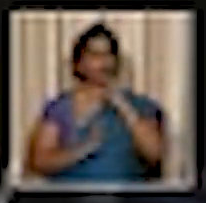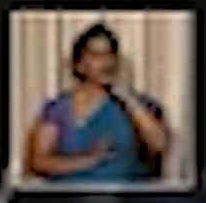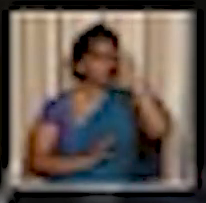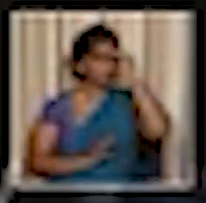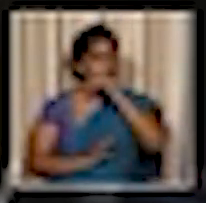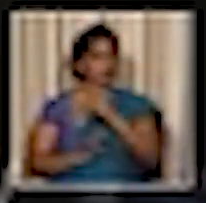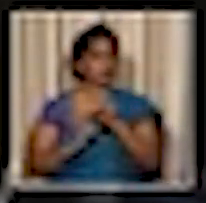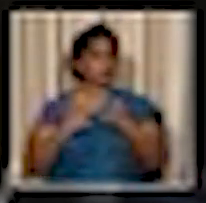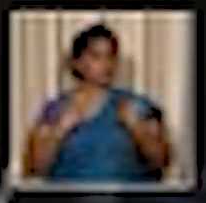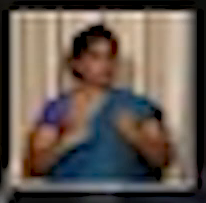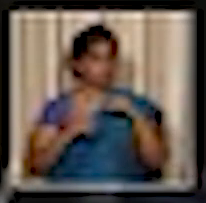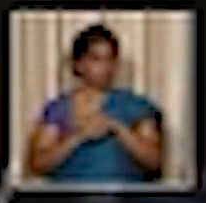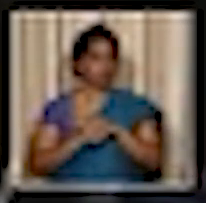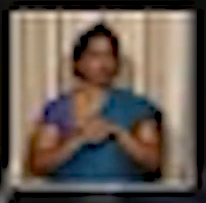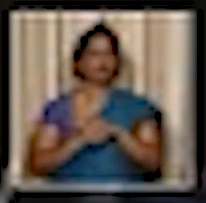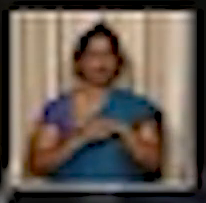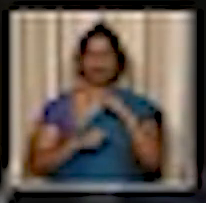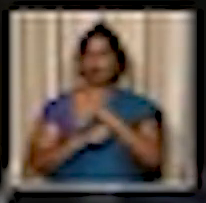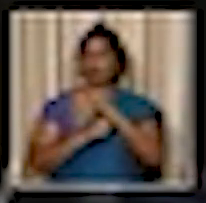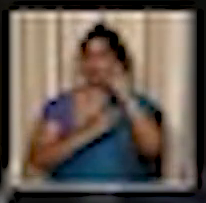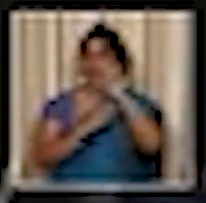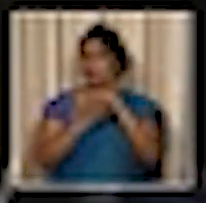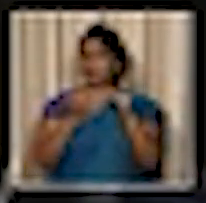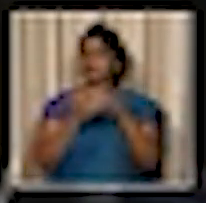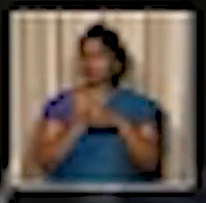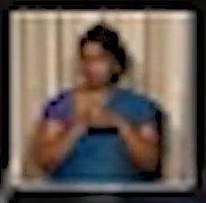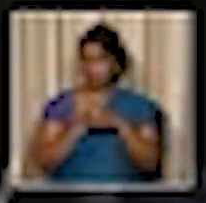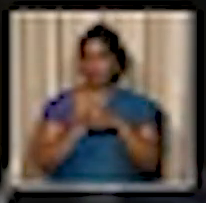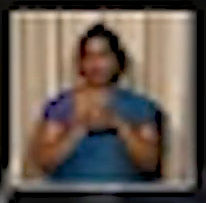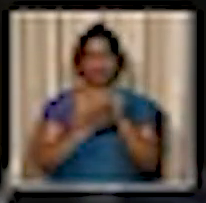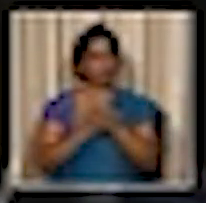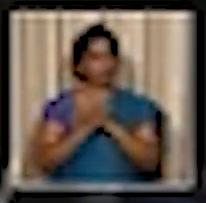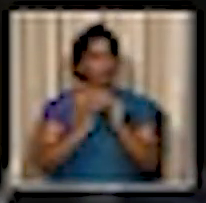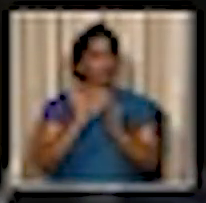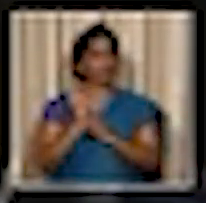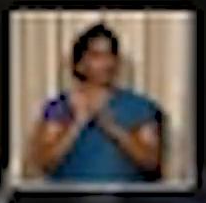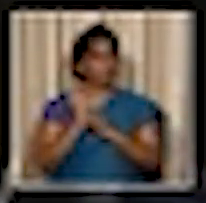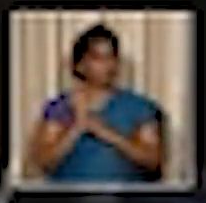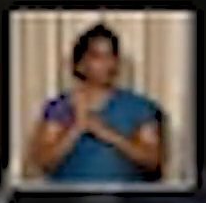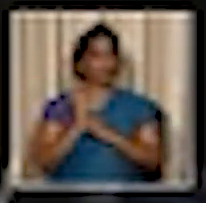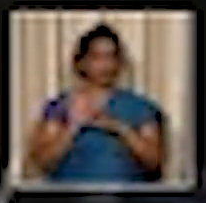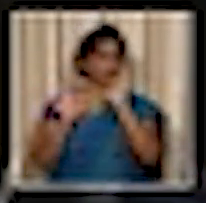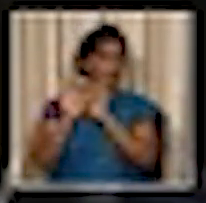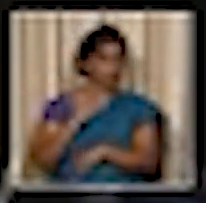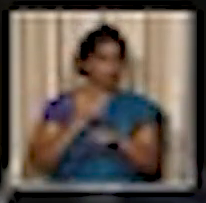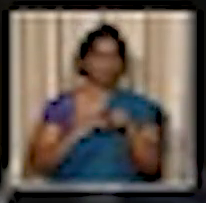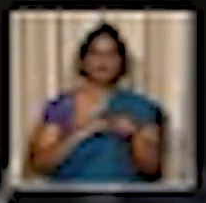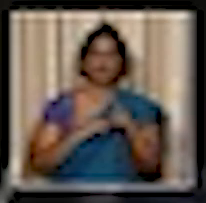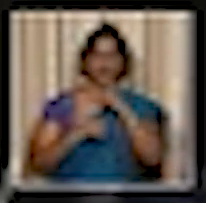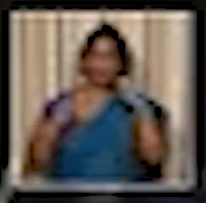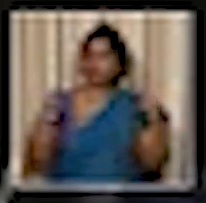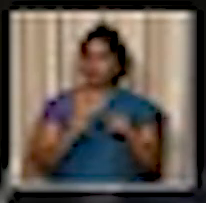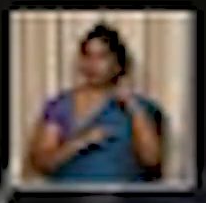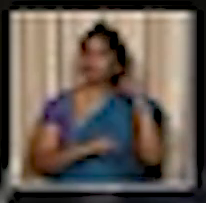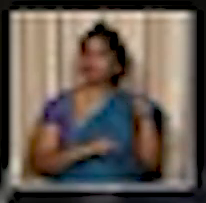කතානායකවරයාගේ සභාපතිත්වයෙන් යුත් ආණ්ඩු ක්‍රම ව්‍යවස්ථා සභාවේ සියලු සාමාජිකයන් වලකා ළමින්